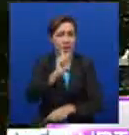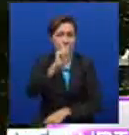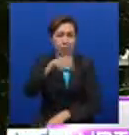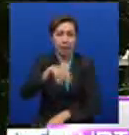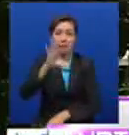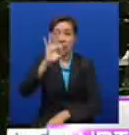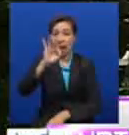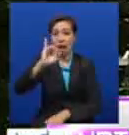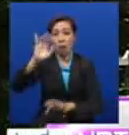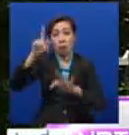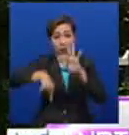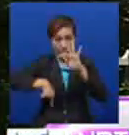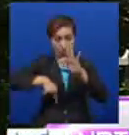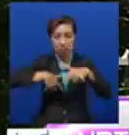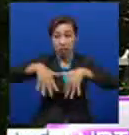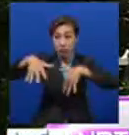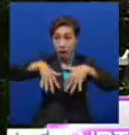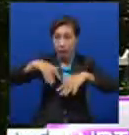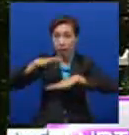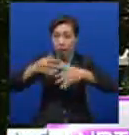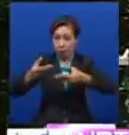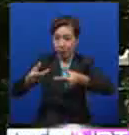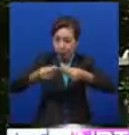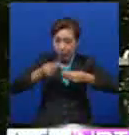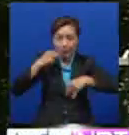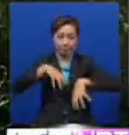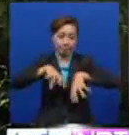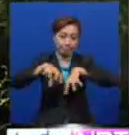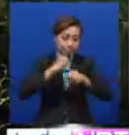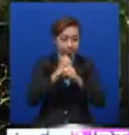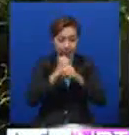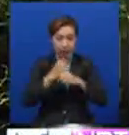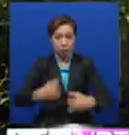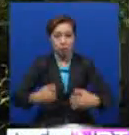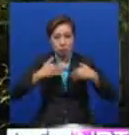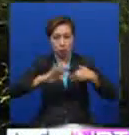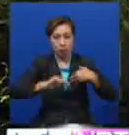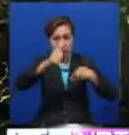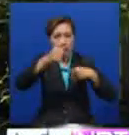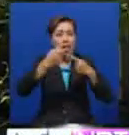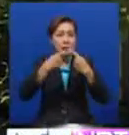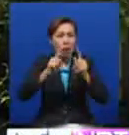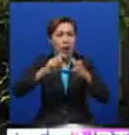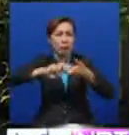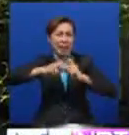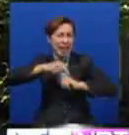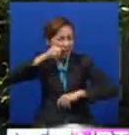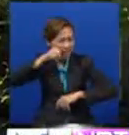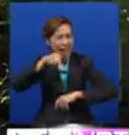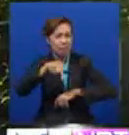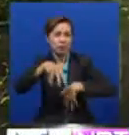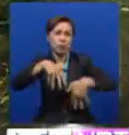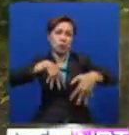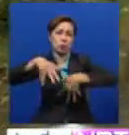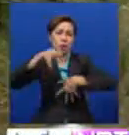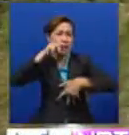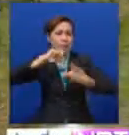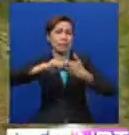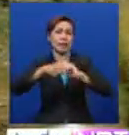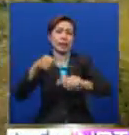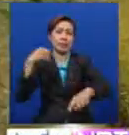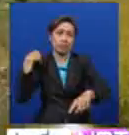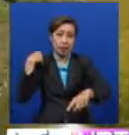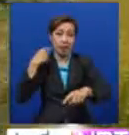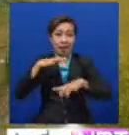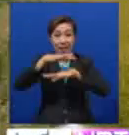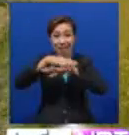ไร่ทำให้ชาวบ้านของที่นี่มีชีวิตความเป็นอยู่ที่ดีขึ้นแต่พวกเขาก็ยังต้องเผชิญกับปัญหาน้ำในชุมชนสภา